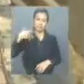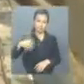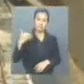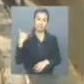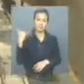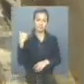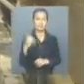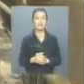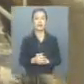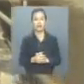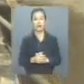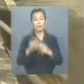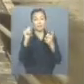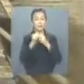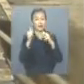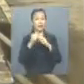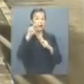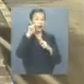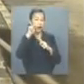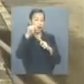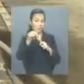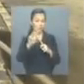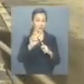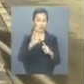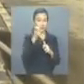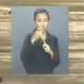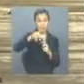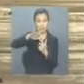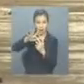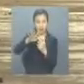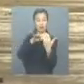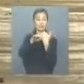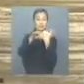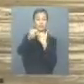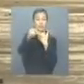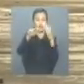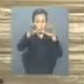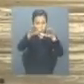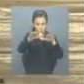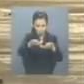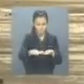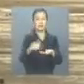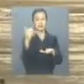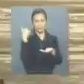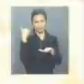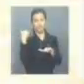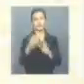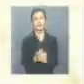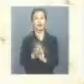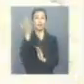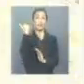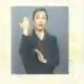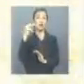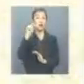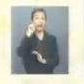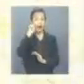สถานการณ์น้ำบริเวณถนนวิภาวดีรังสิตในวันนี้นะคะก็น้ำนั้นได้ลดลงอย่างเห็นได้ชัดเจนเช่นกันค่ะจากที่เคยท่วมถึงบริเวณสะพ